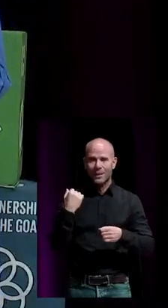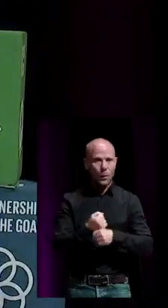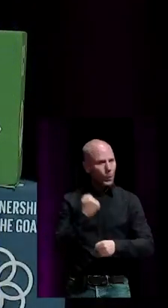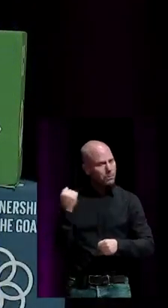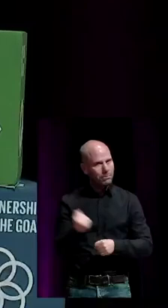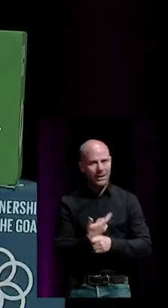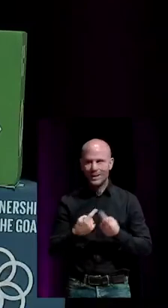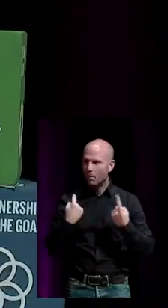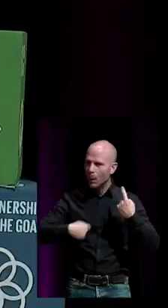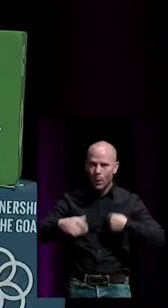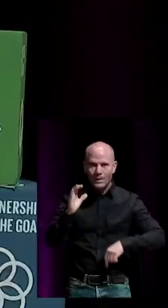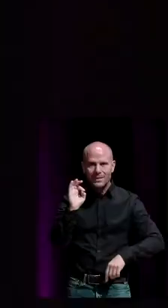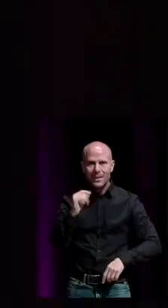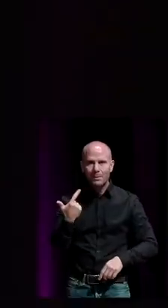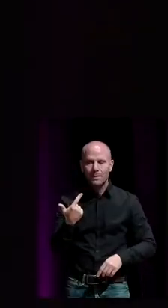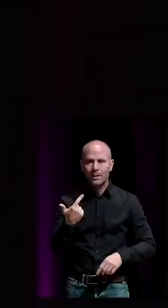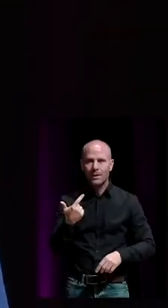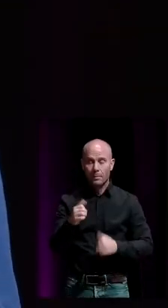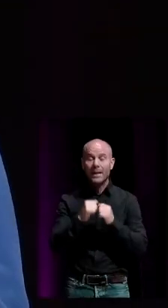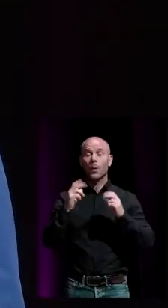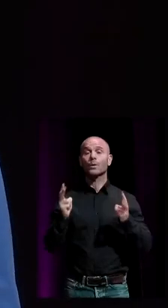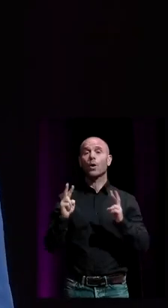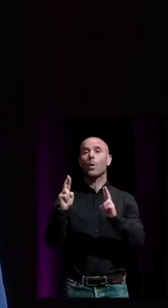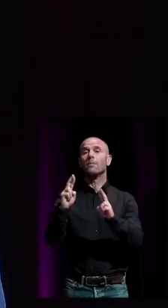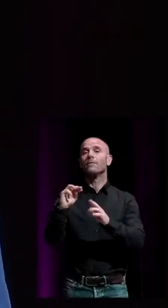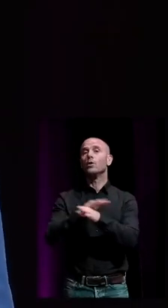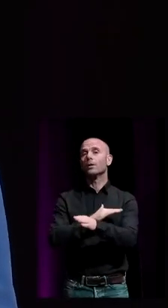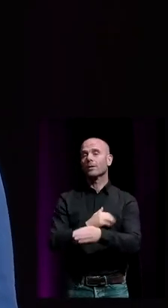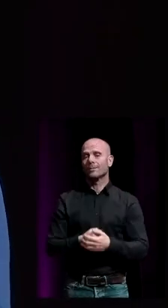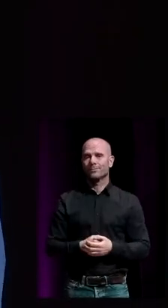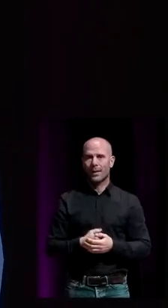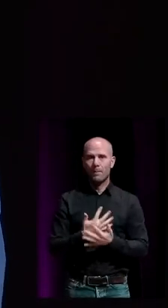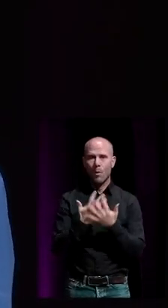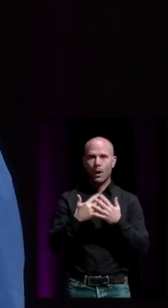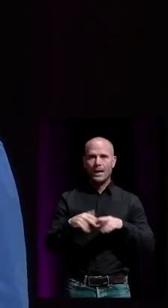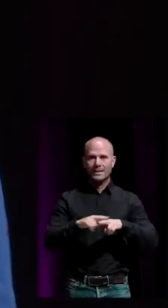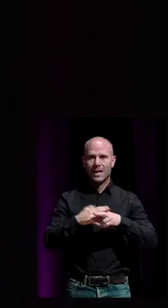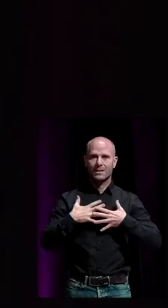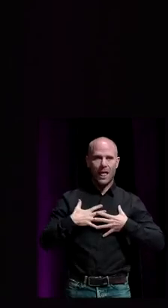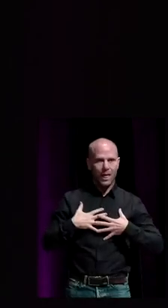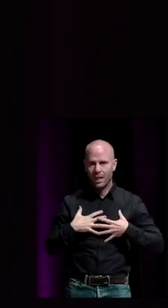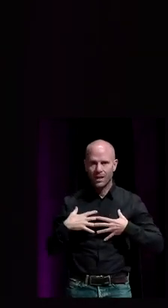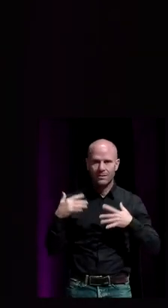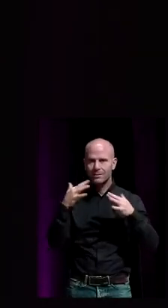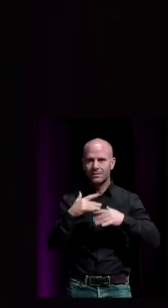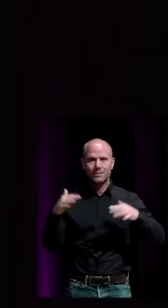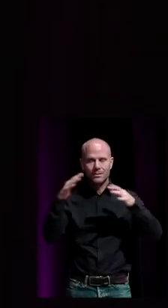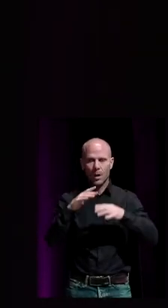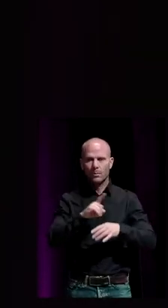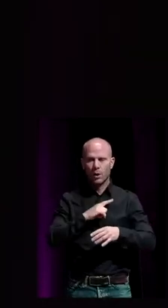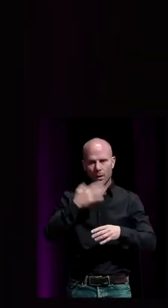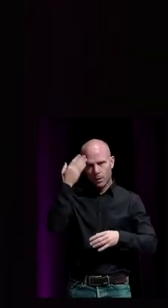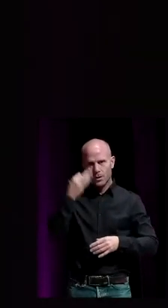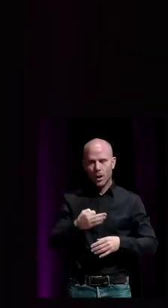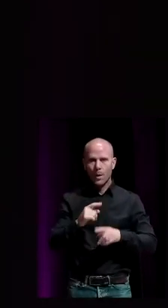lite smärtsamt och hoppfullt. Så många känslor har rymts och mycket kunskap